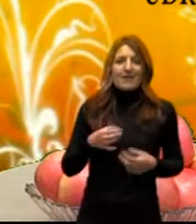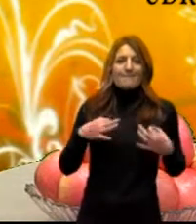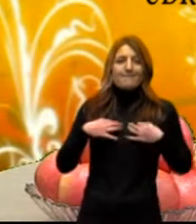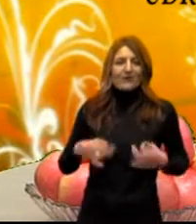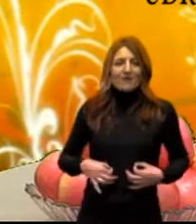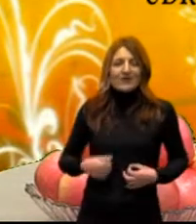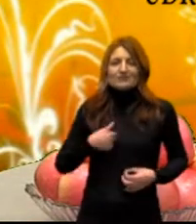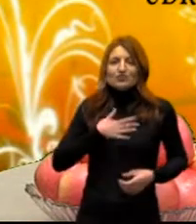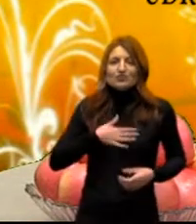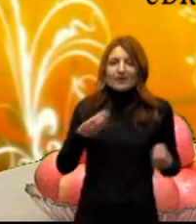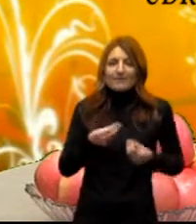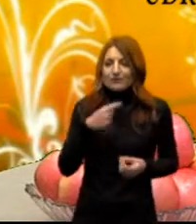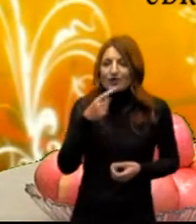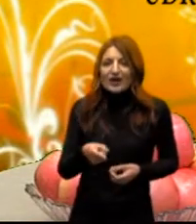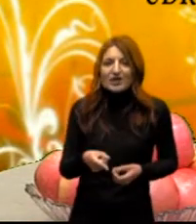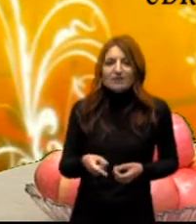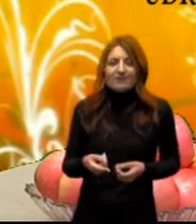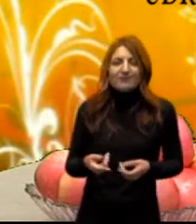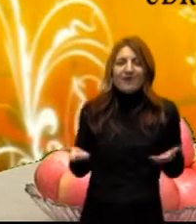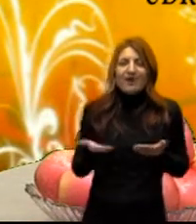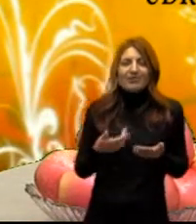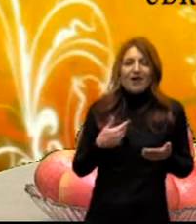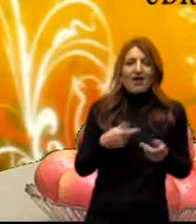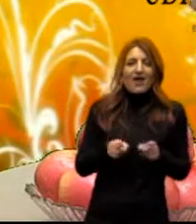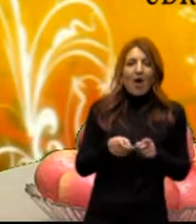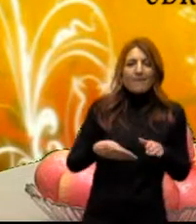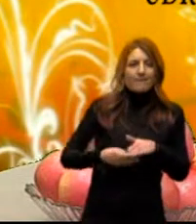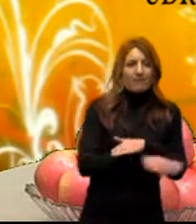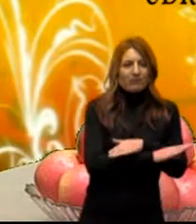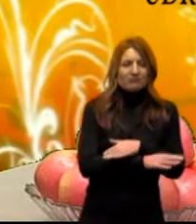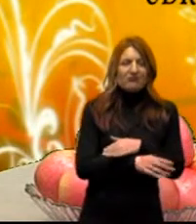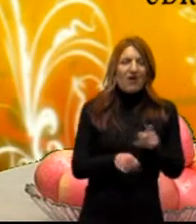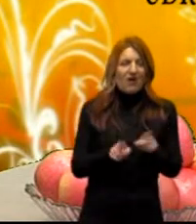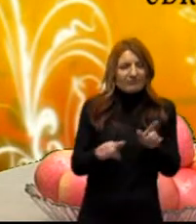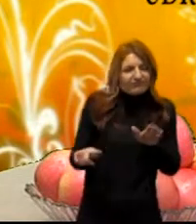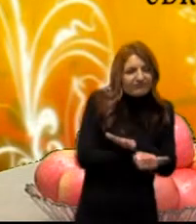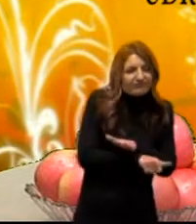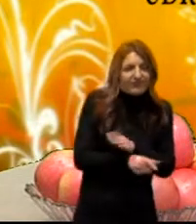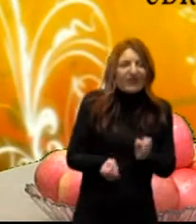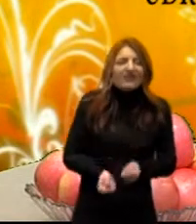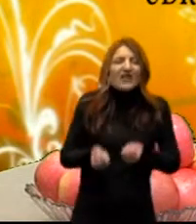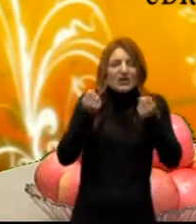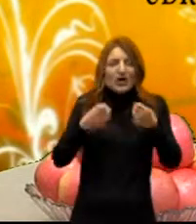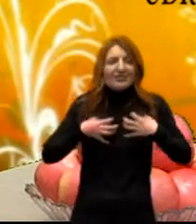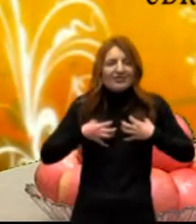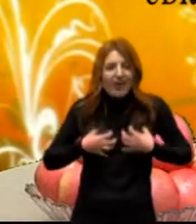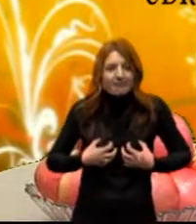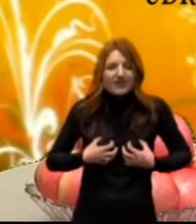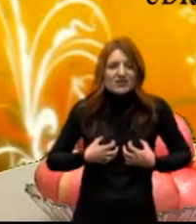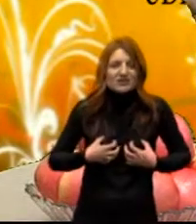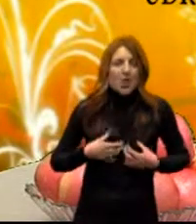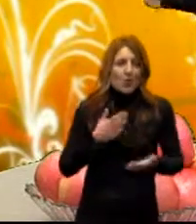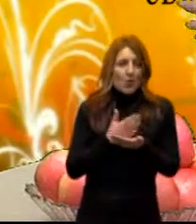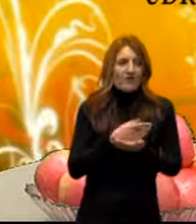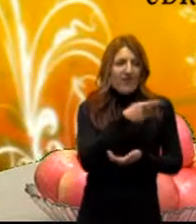tome. Kad pobjegnemo u tešku depresiju, da? Uvijek kažemo, vi